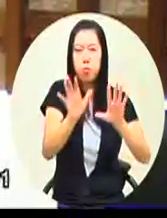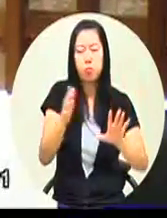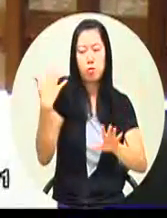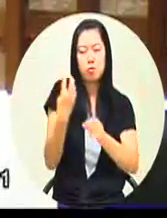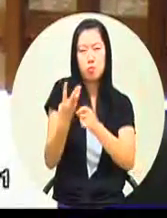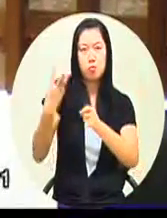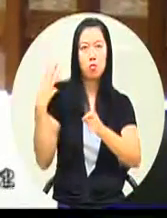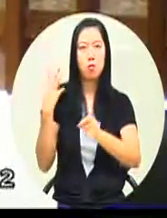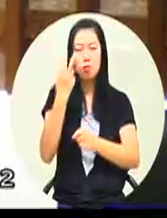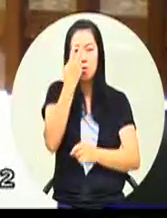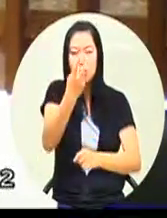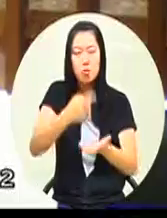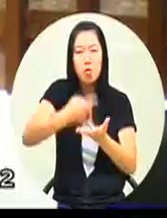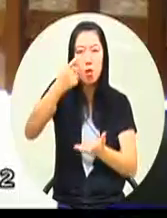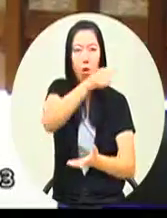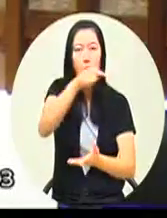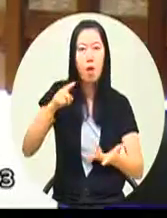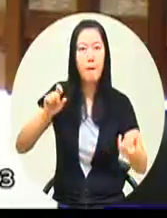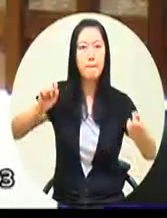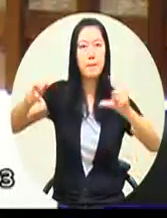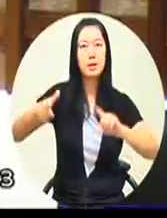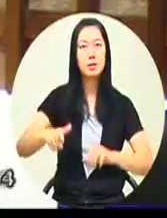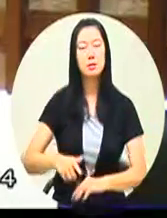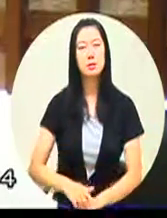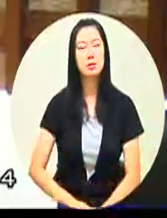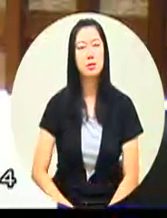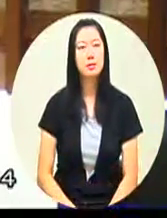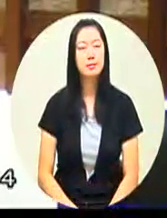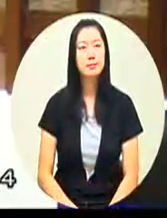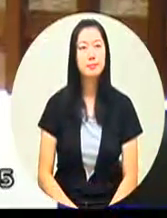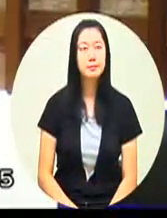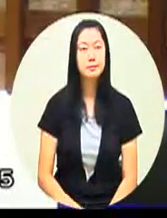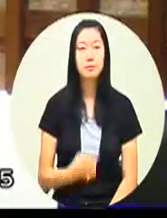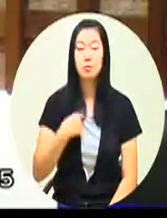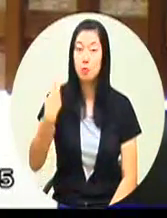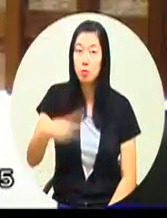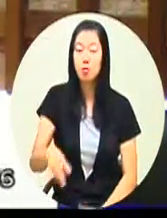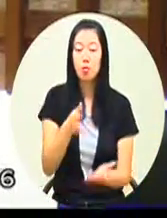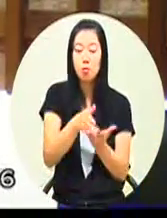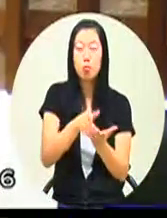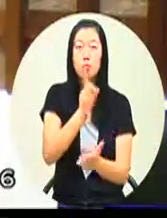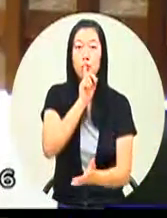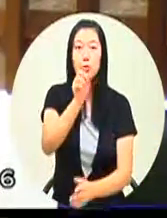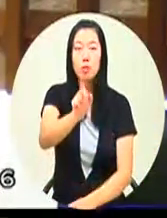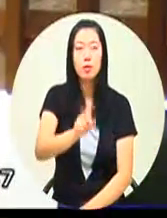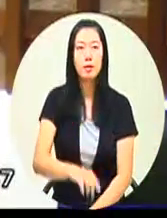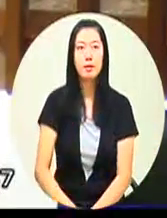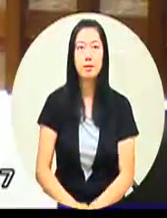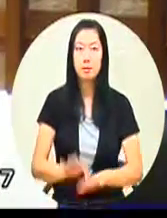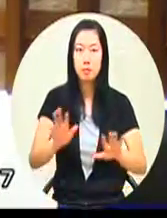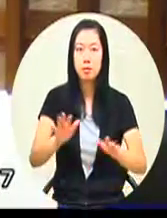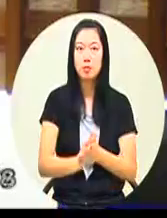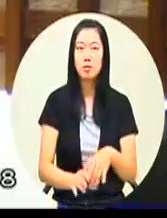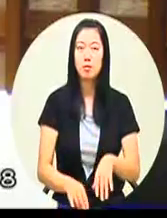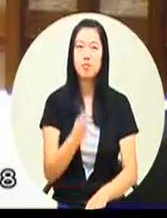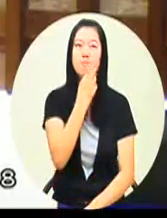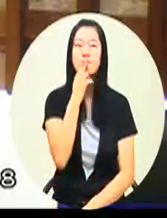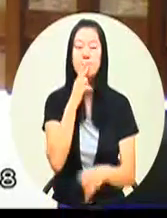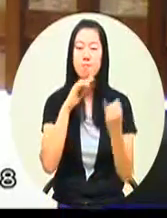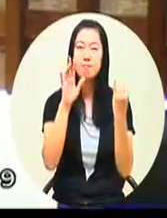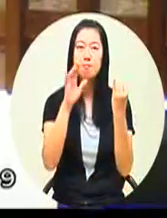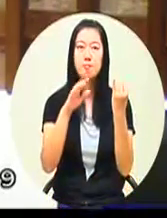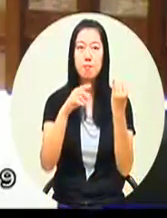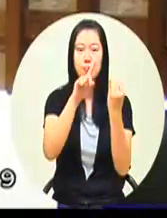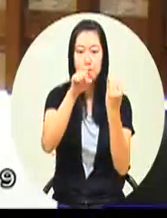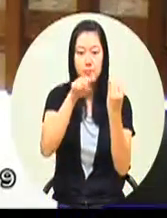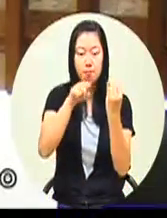先说产了，真的应该呢，山顶的所在应该呢，我即要讲的就是讲今啊，即届梅子台风的时阵吼，应